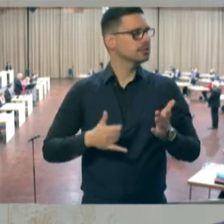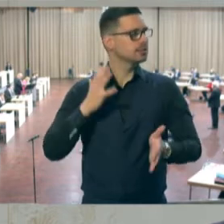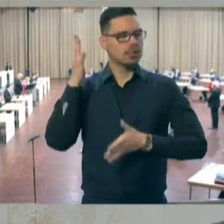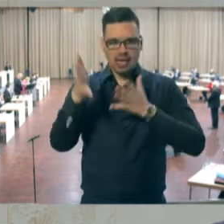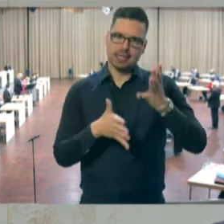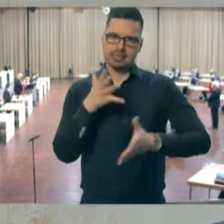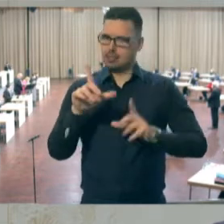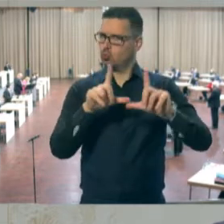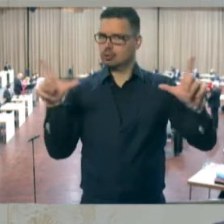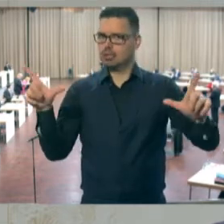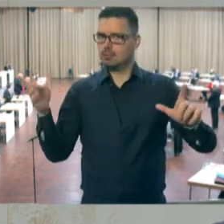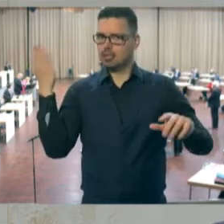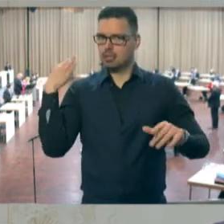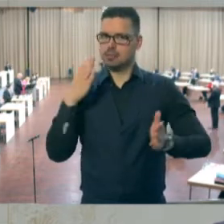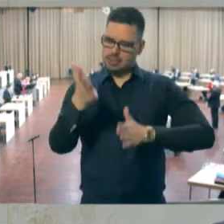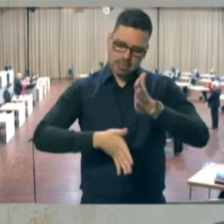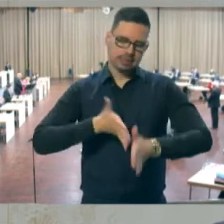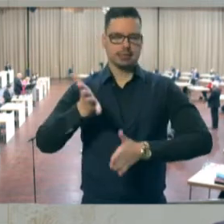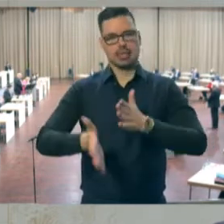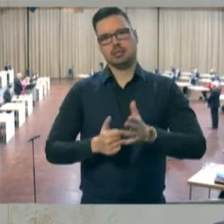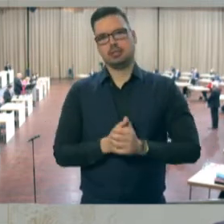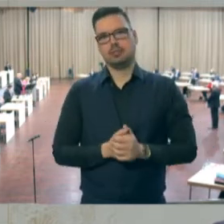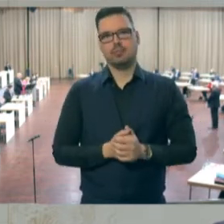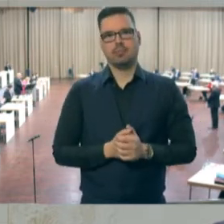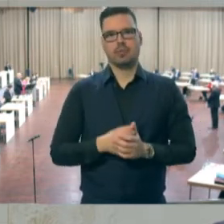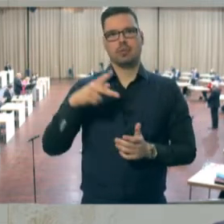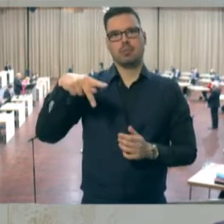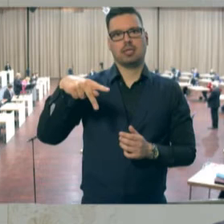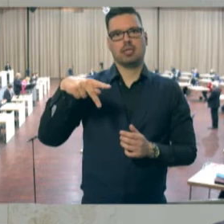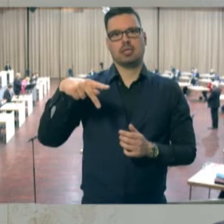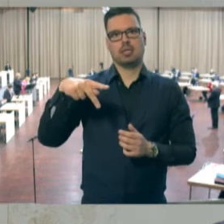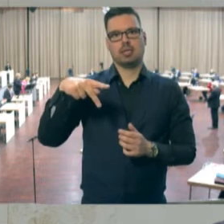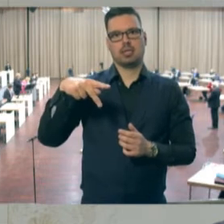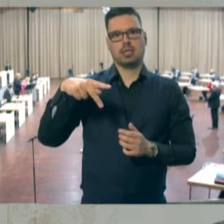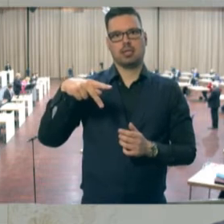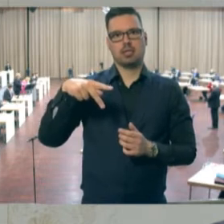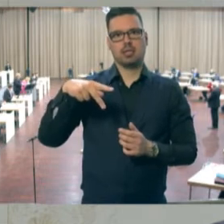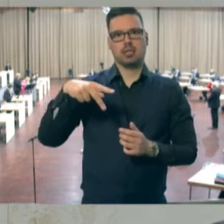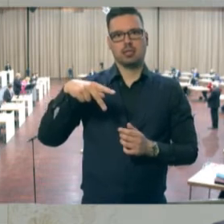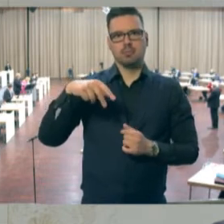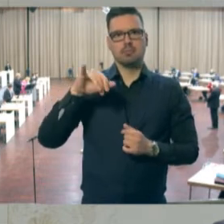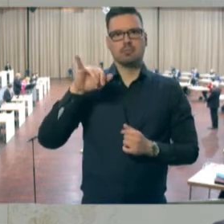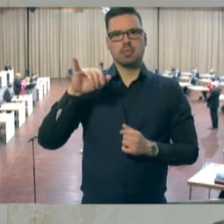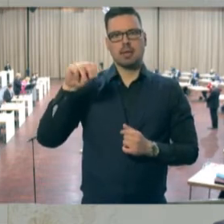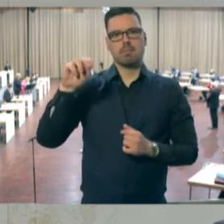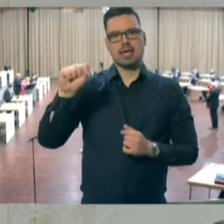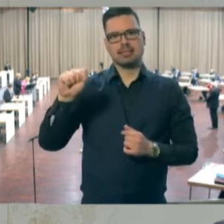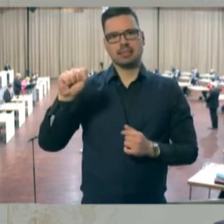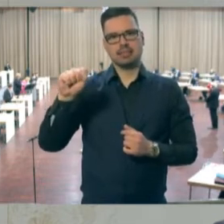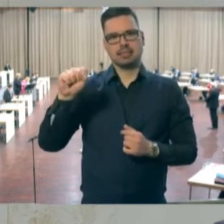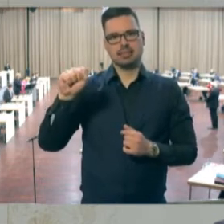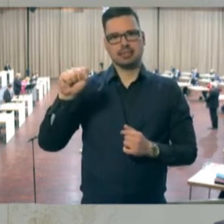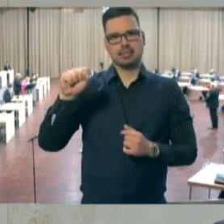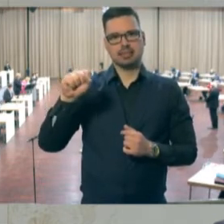diesem Thema hier an dieser Stelle gesagt. PIMS, PIMS, ist eine Covid-Folgeerkrankung, die vor